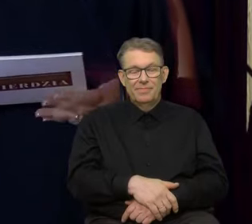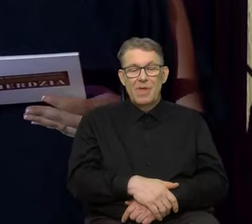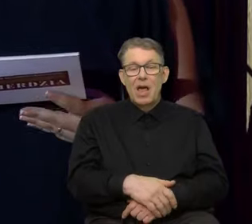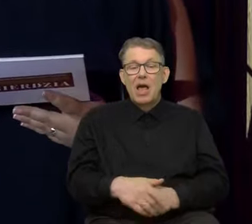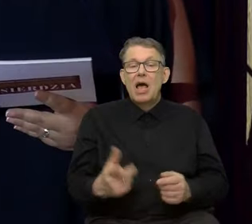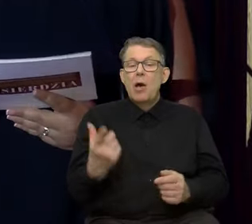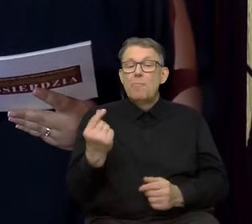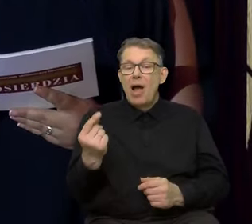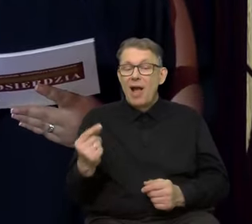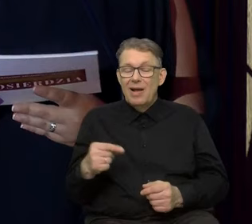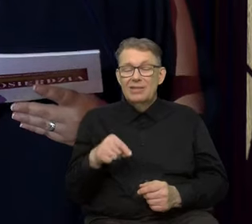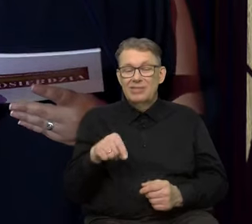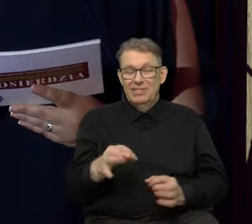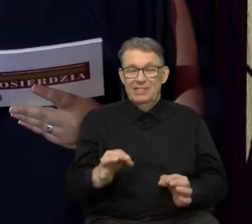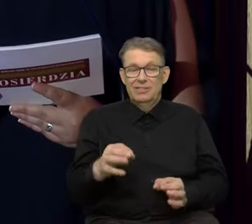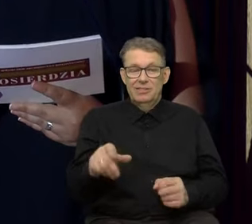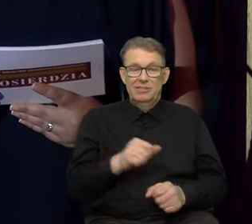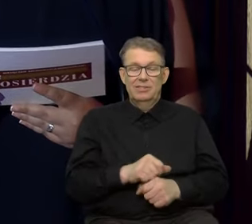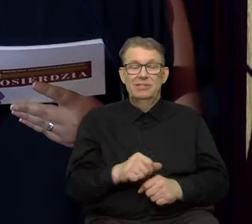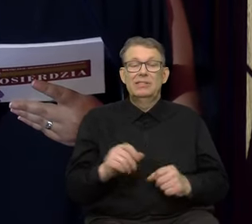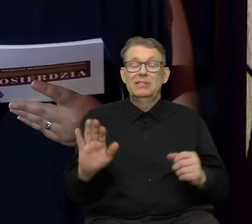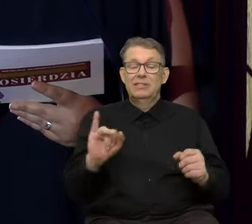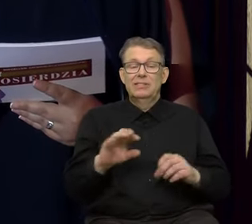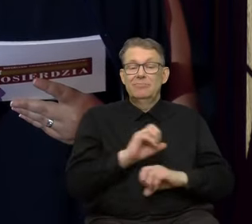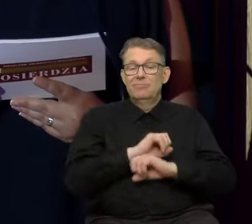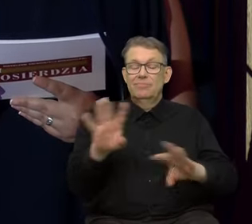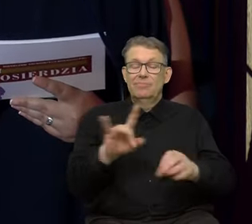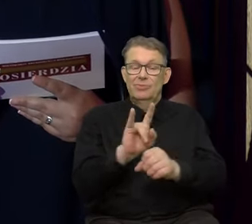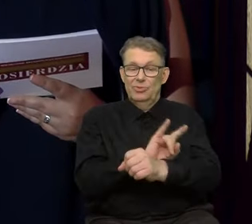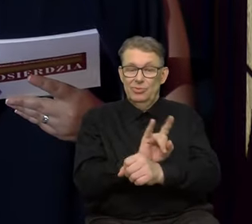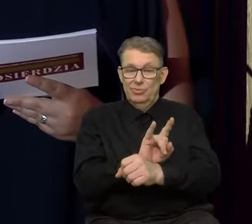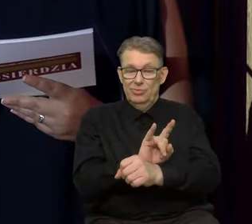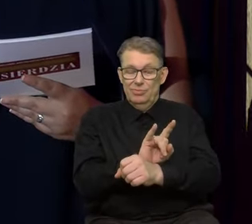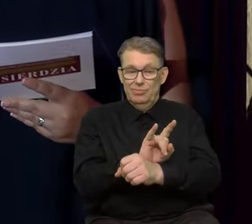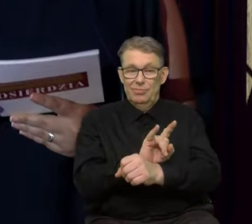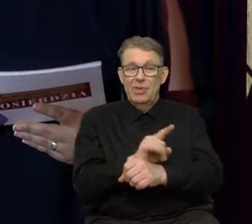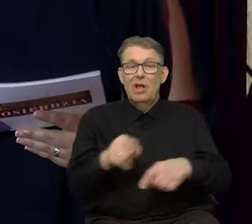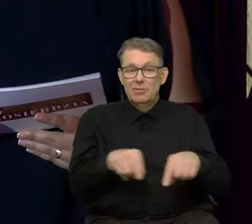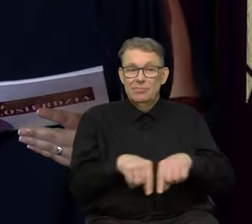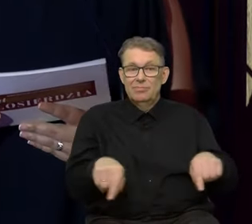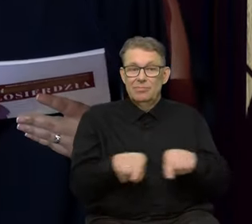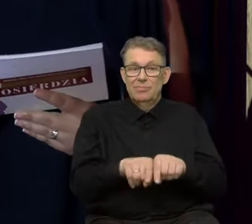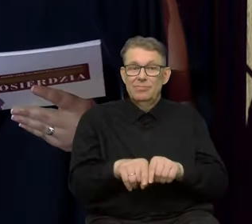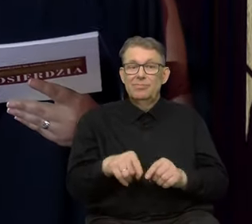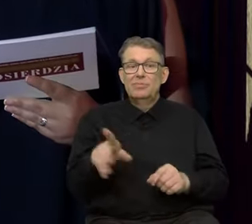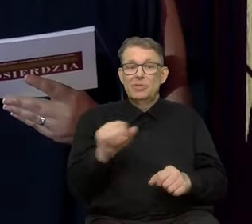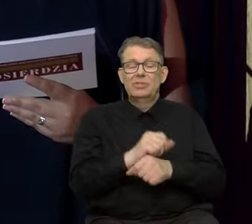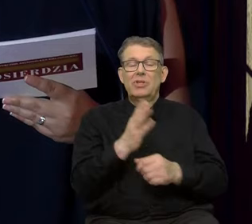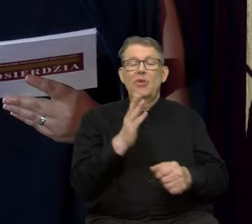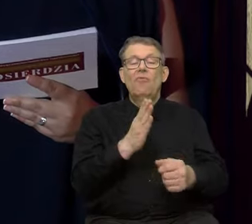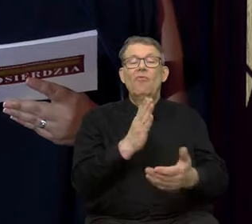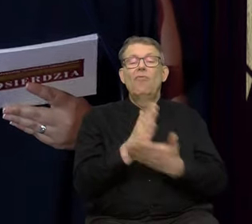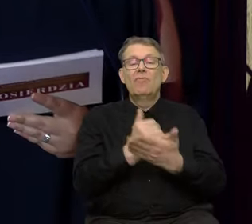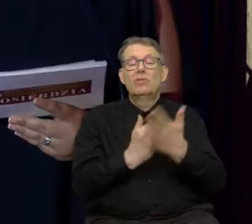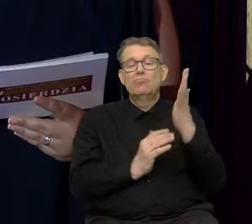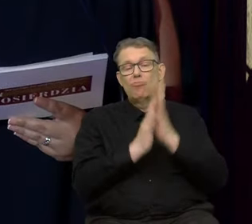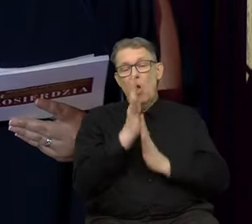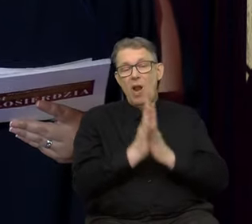Partnerem tegorocznej gali Michałów oraz transmisji na kanale YouTube Archibial Media jest województwo